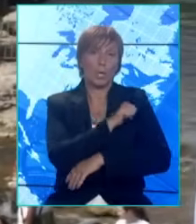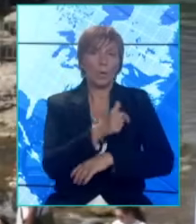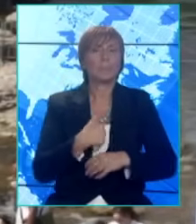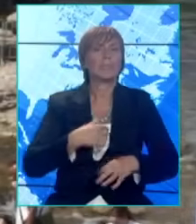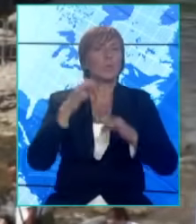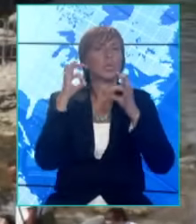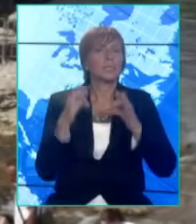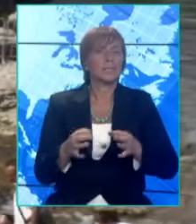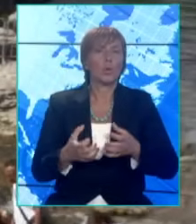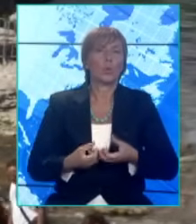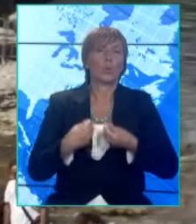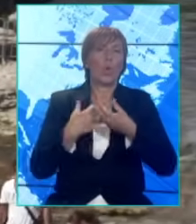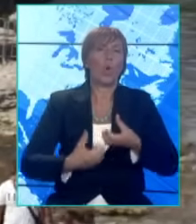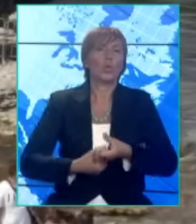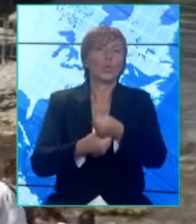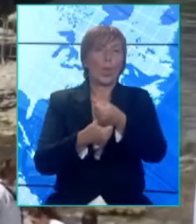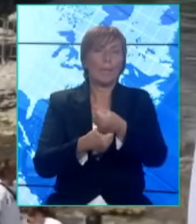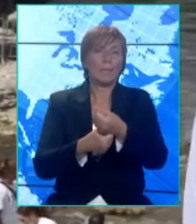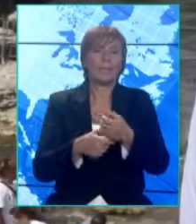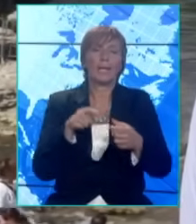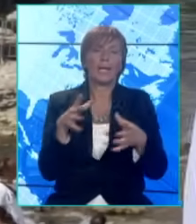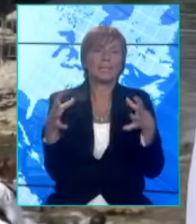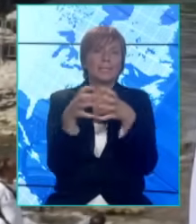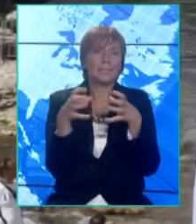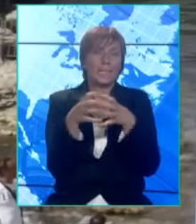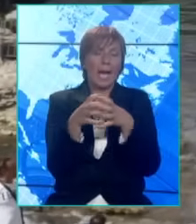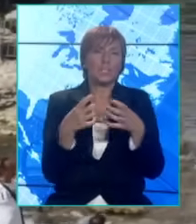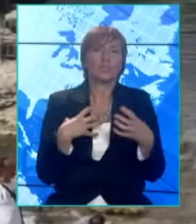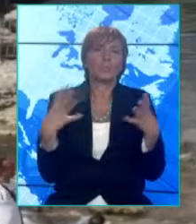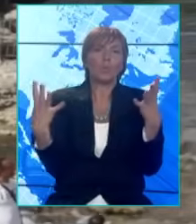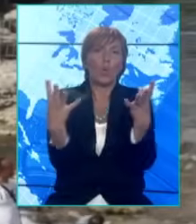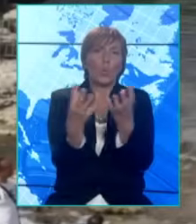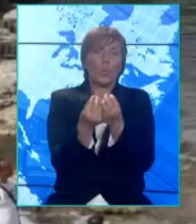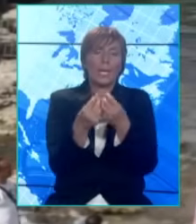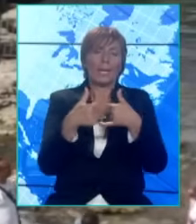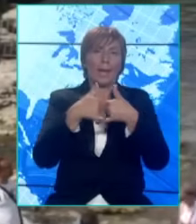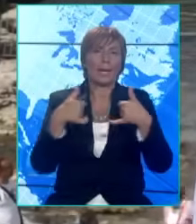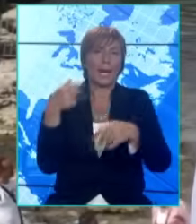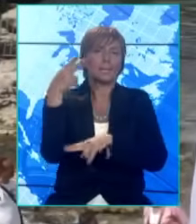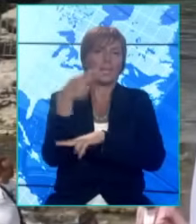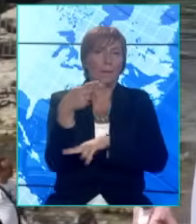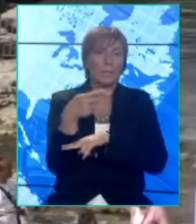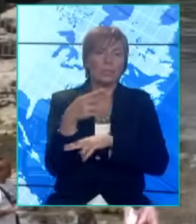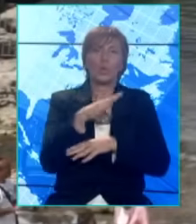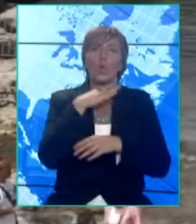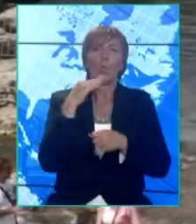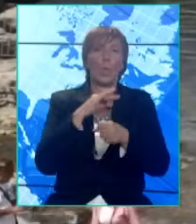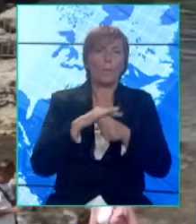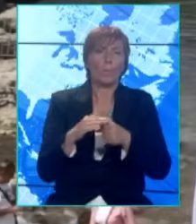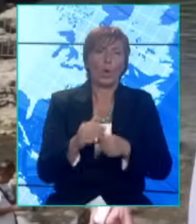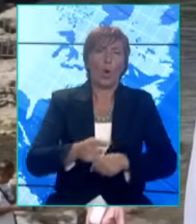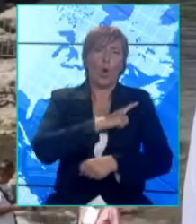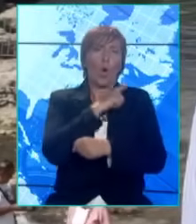smo doprinijeli puno ovom zajedništvu. Ujedinili smo gradska preduzeća u potpunosti, znači ojačali